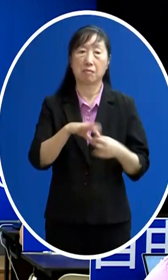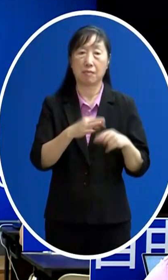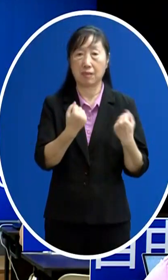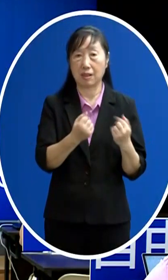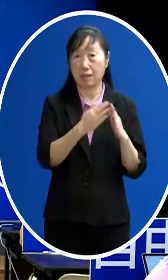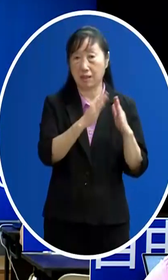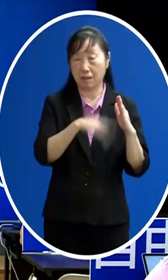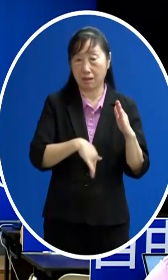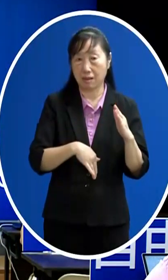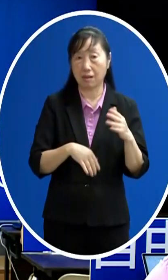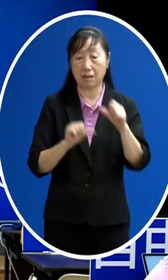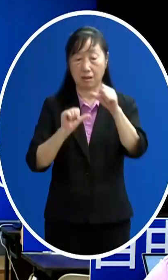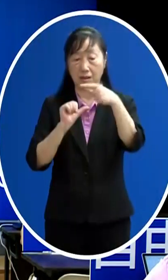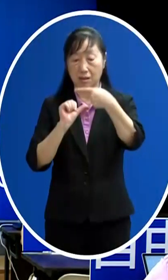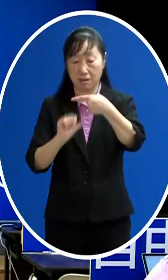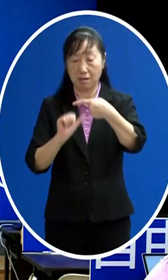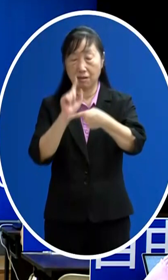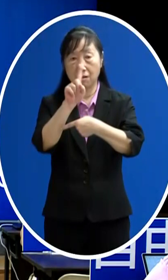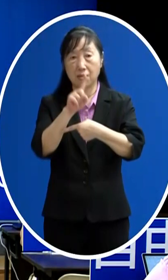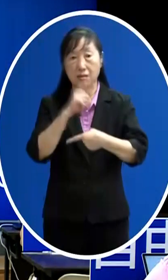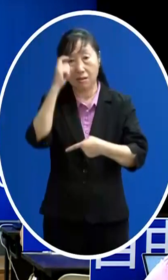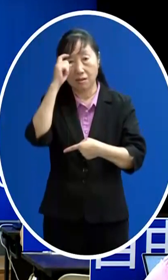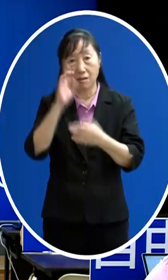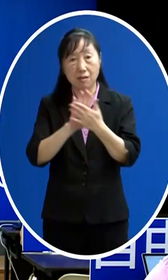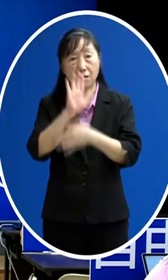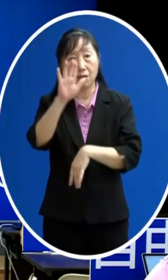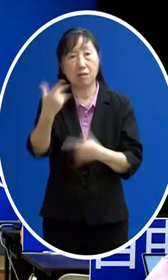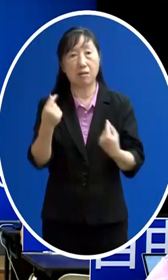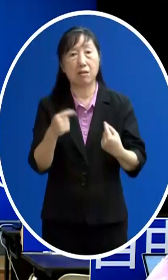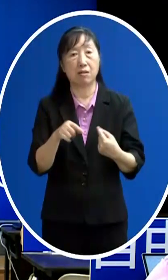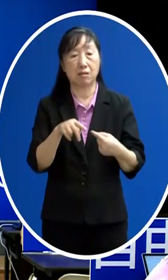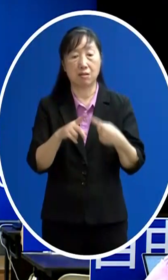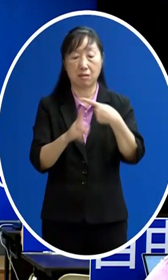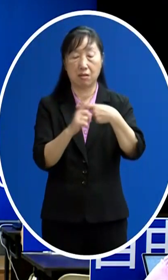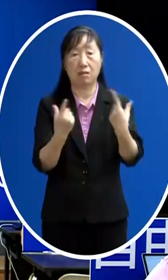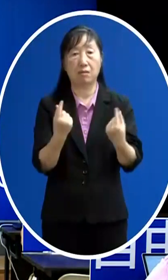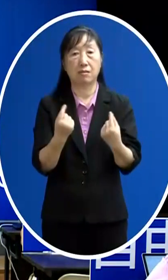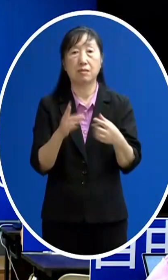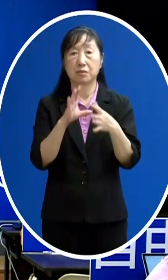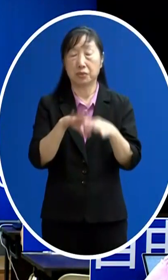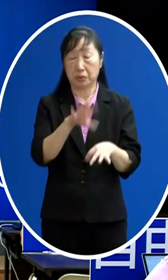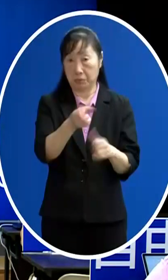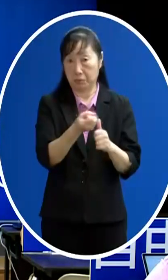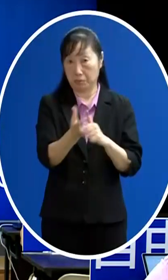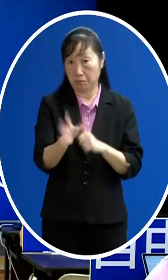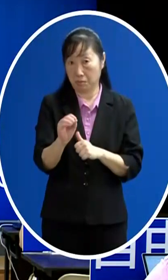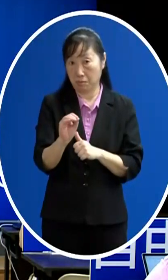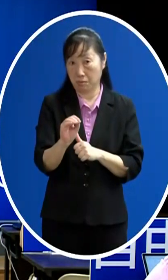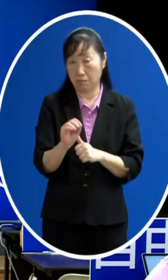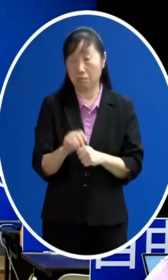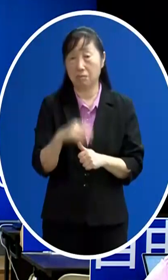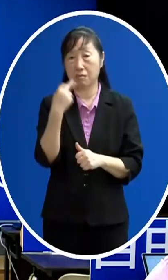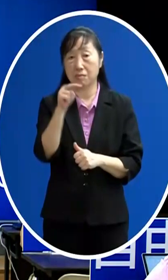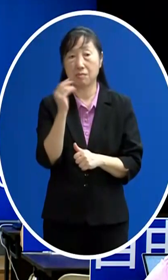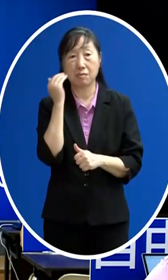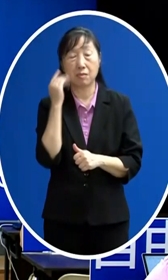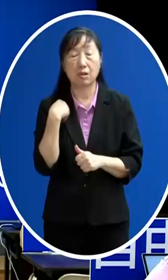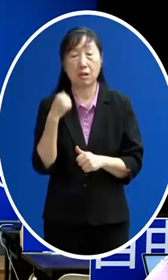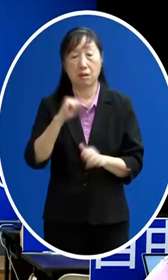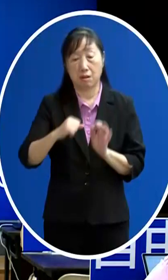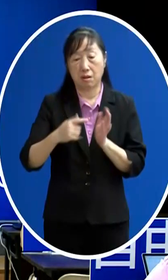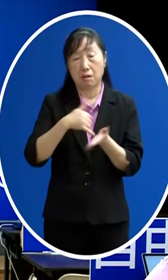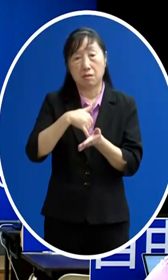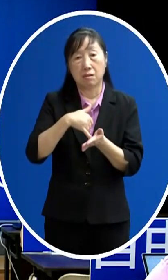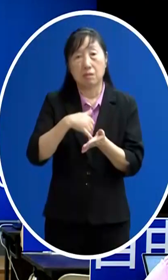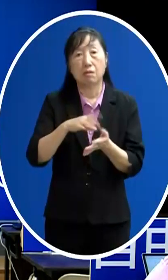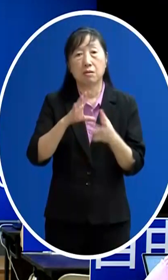五分之一的人十天之后快筛还是阳性，可不可以给这些民众什么样的建议？就是他们到底有没有传染性，或是他们如果是免疫力低下的人，